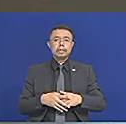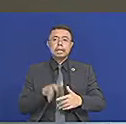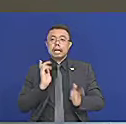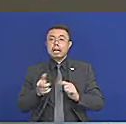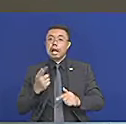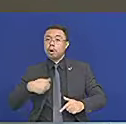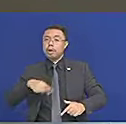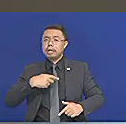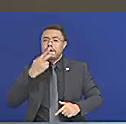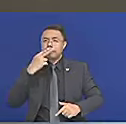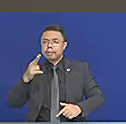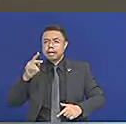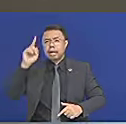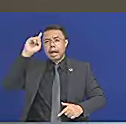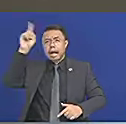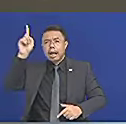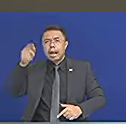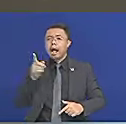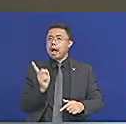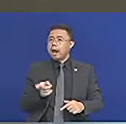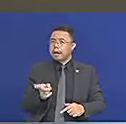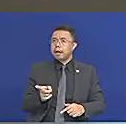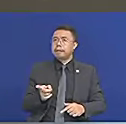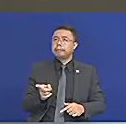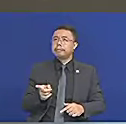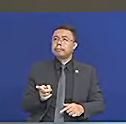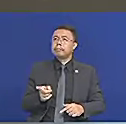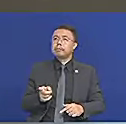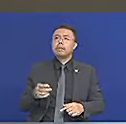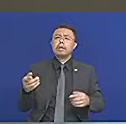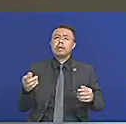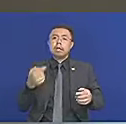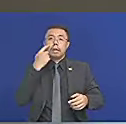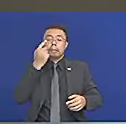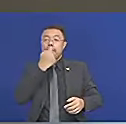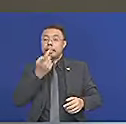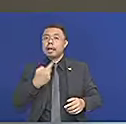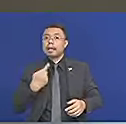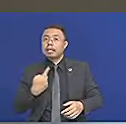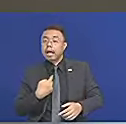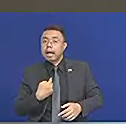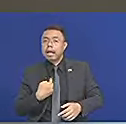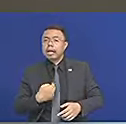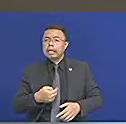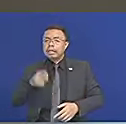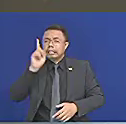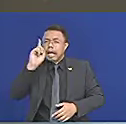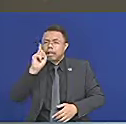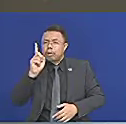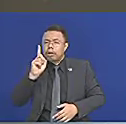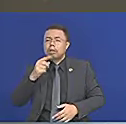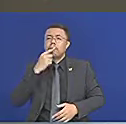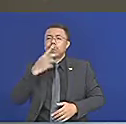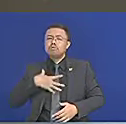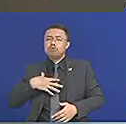Kalau kita percaya Allah itu ada, di mata kita satu-satunya yang